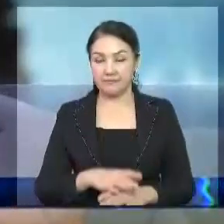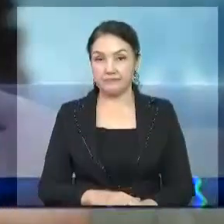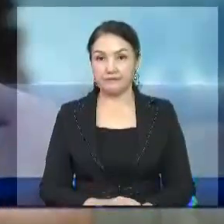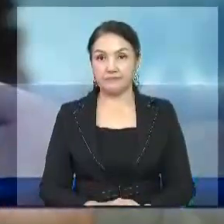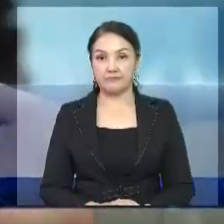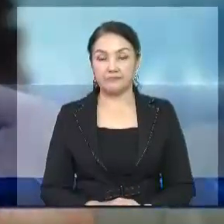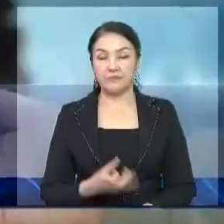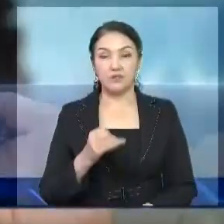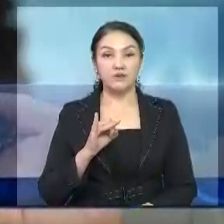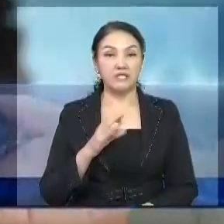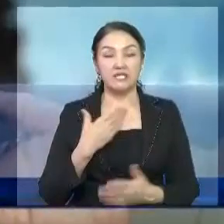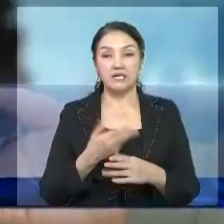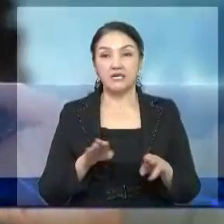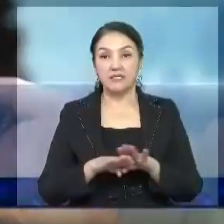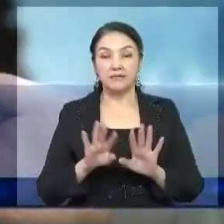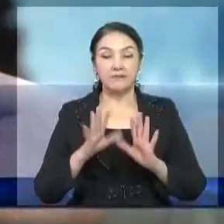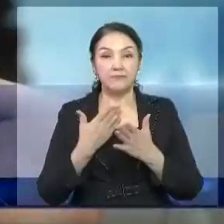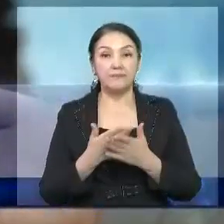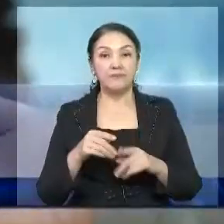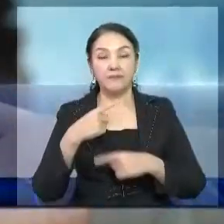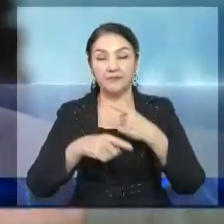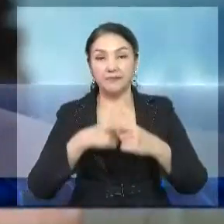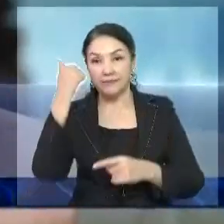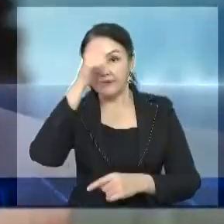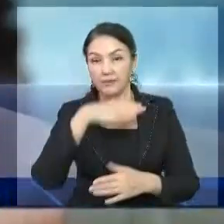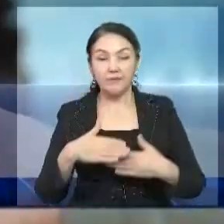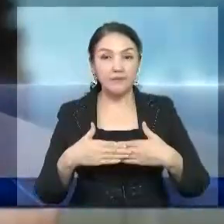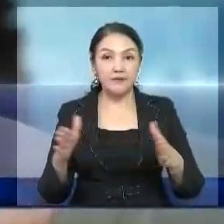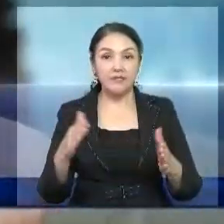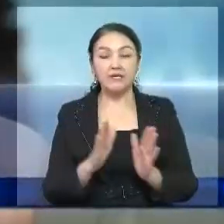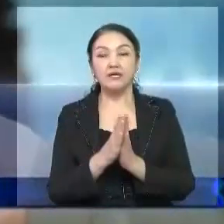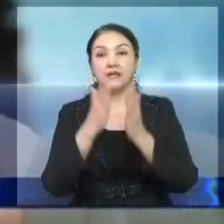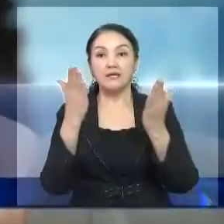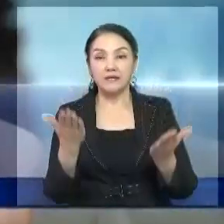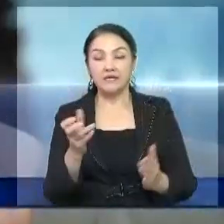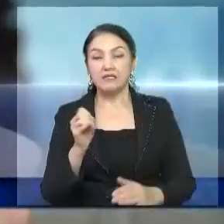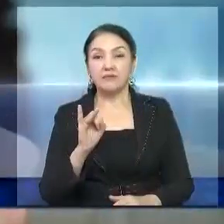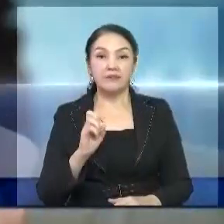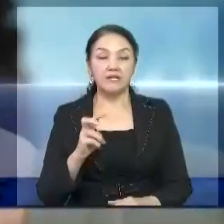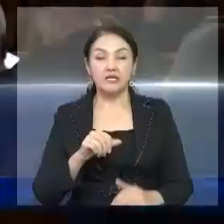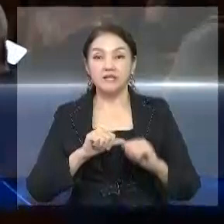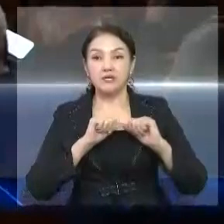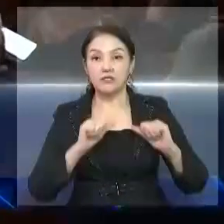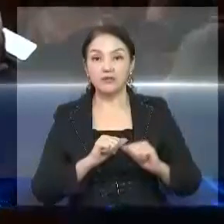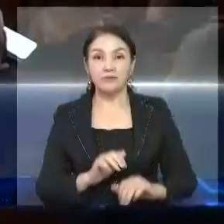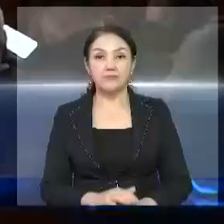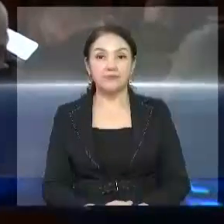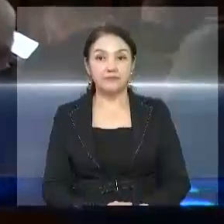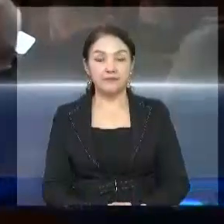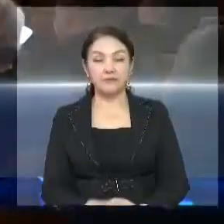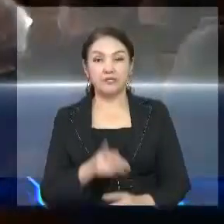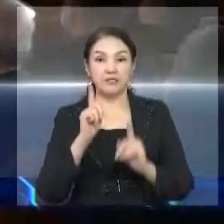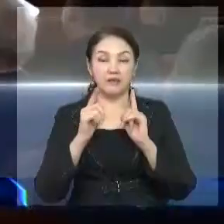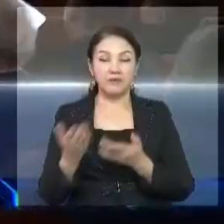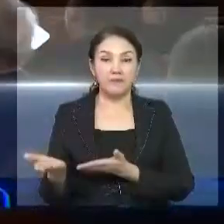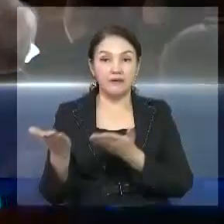в русле этих событий, да, и вот через год я выпустила книгу «Сартай Батыр Жаужюрекмбала». На конференцию